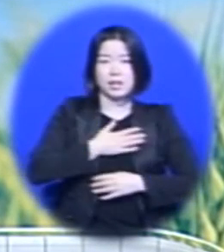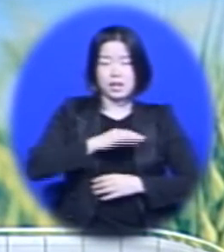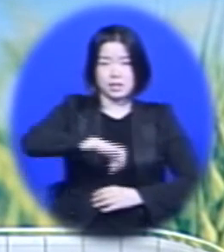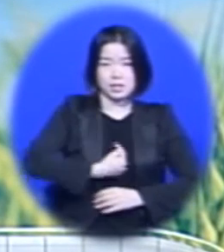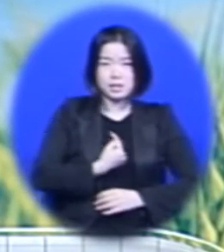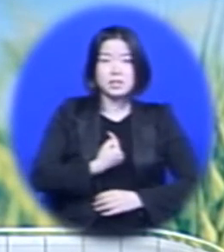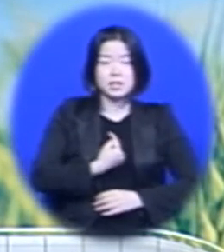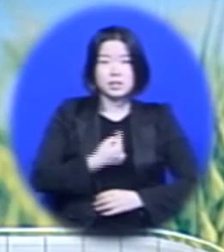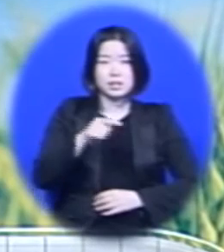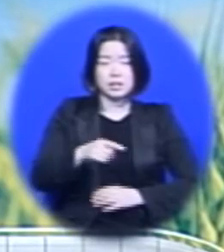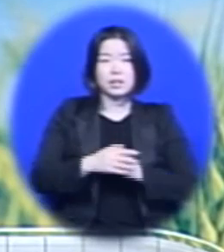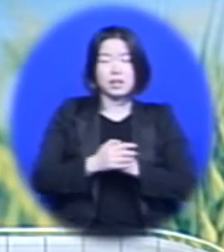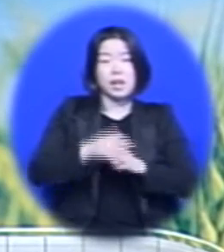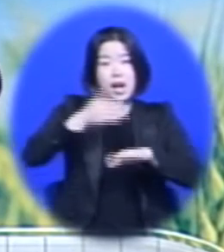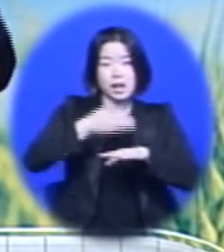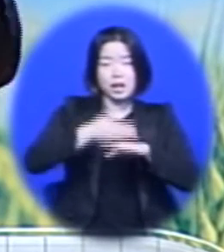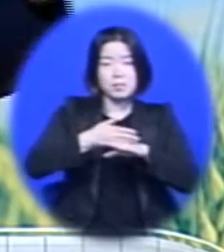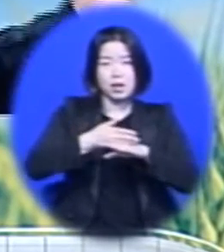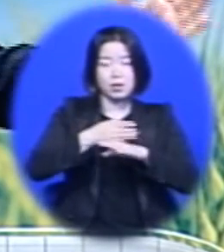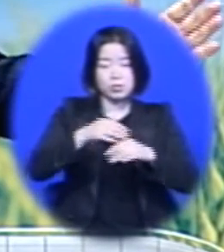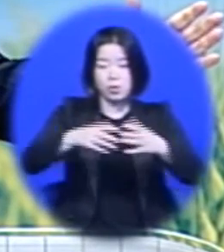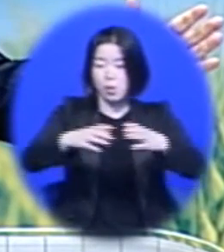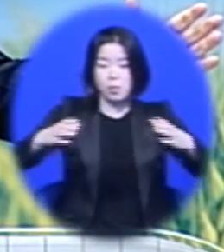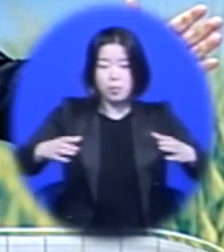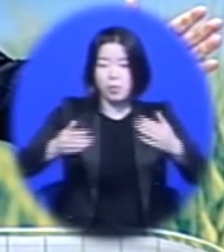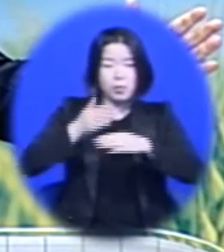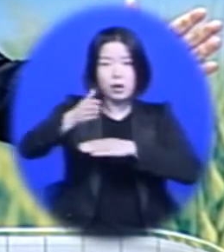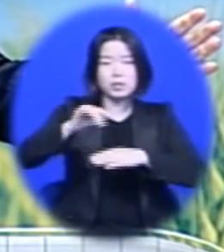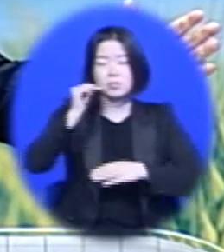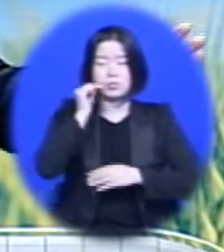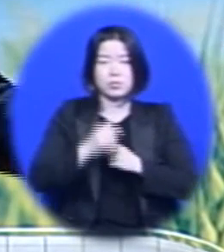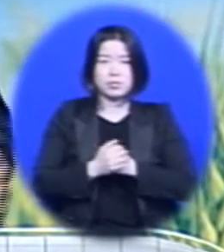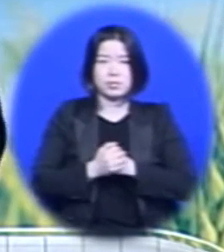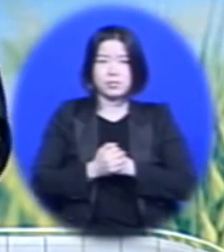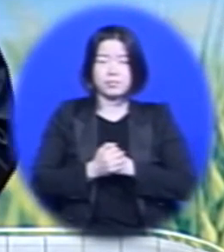자신에게 감사한 것의 범위를 넘어서지를 못합니다.